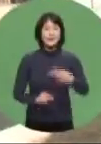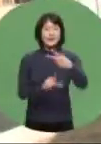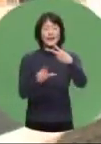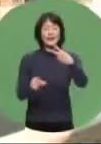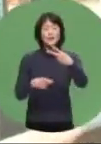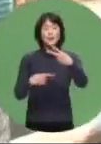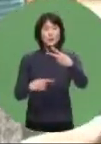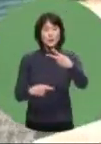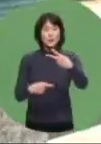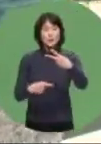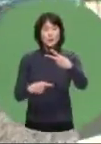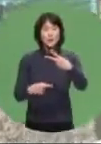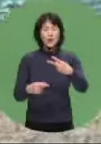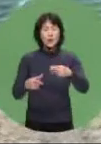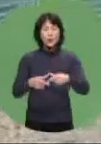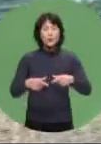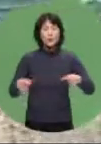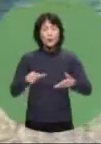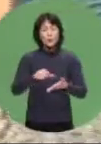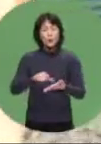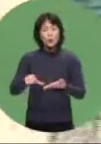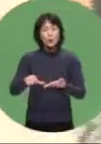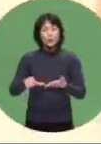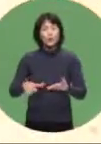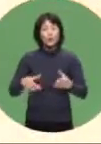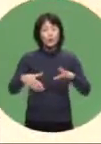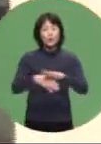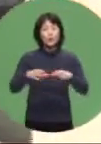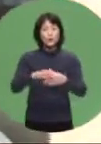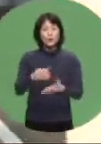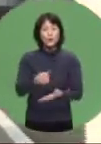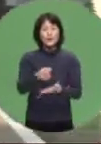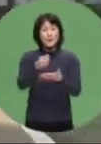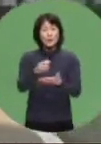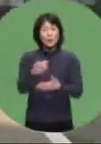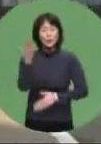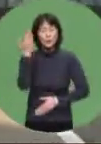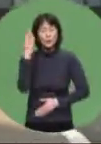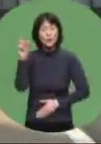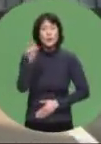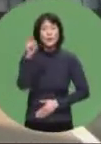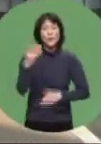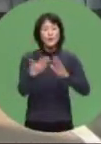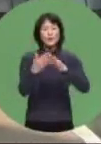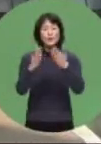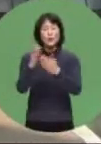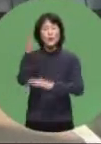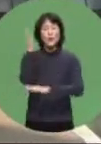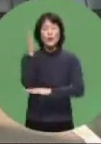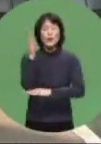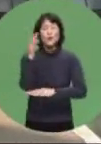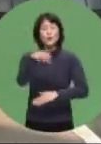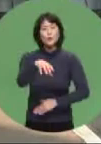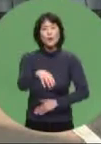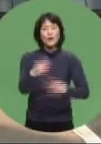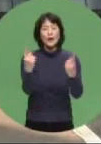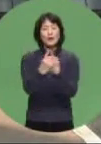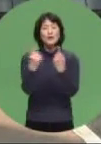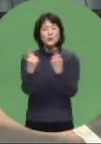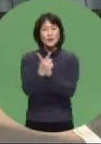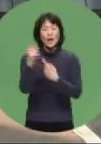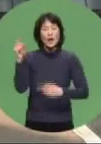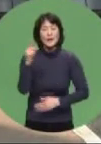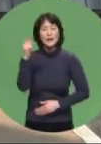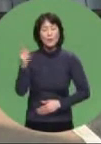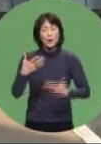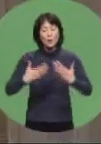2月1日国の登録有形文化財、旧生駒町役場庁舎を改装した資料館生